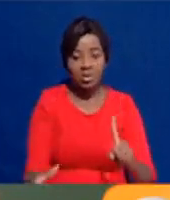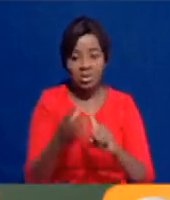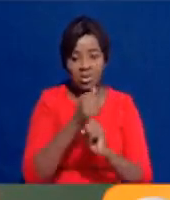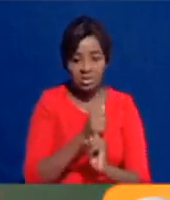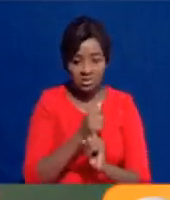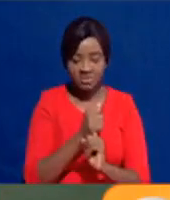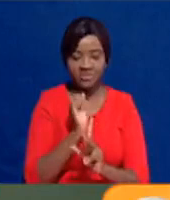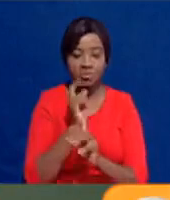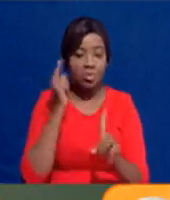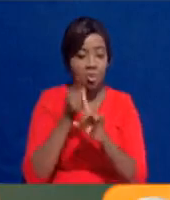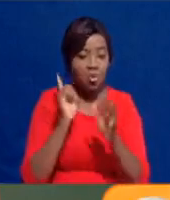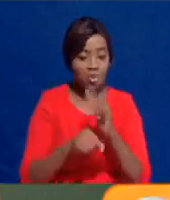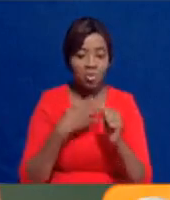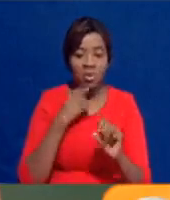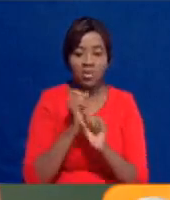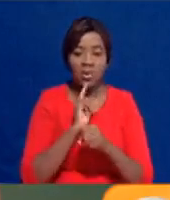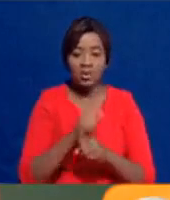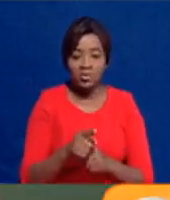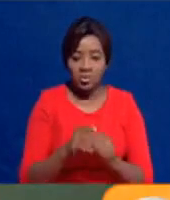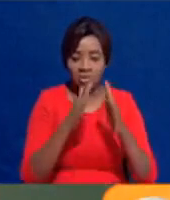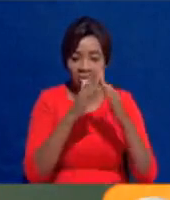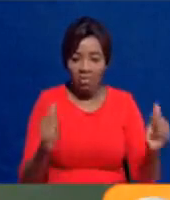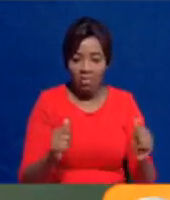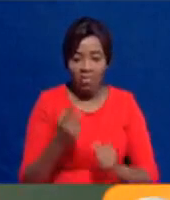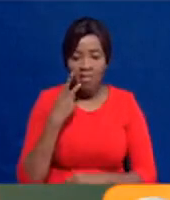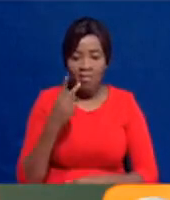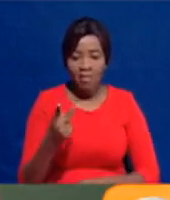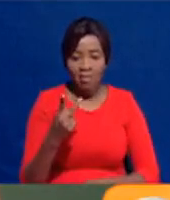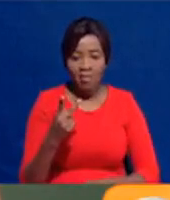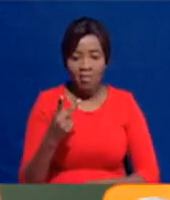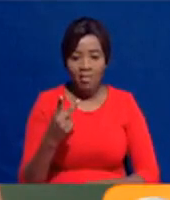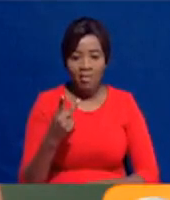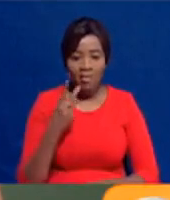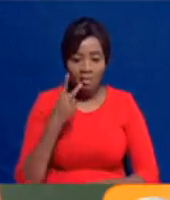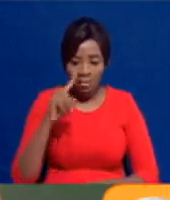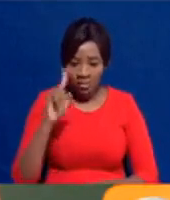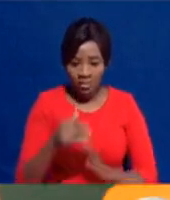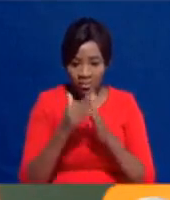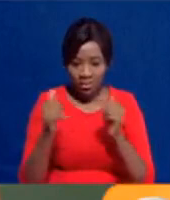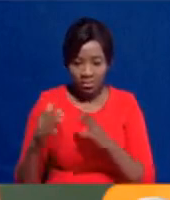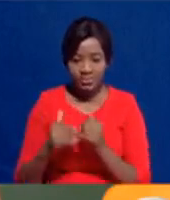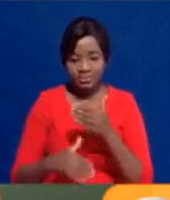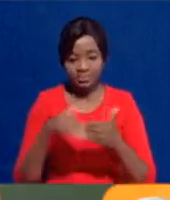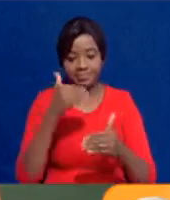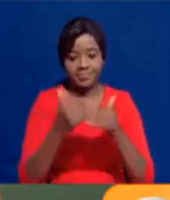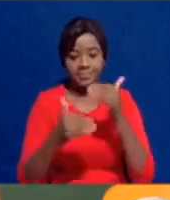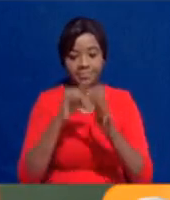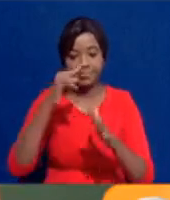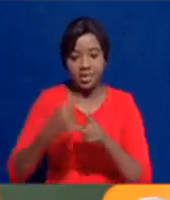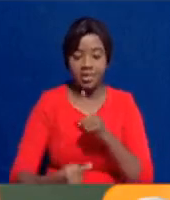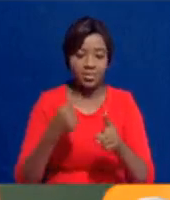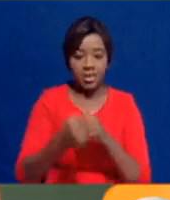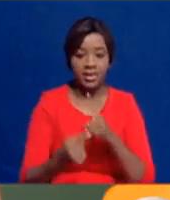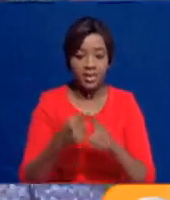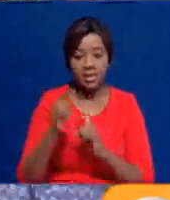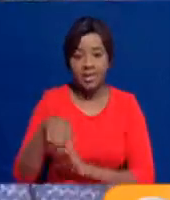ya kuhakikisha kwamba nyumba 1,200 zinajengwa kila mwaka katika taifa letu